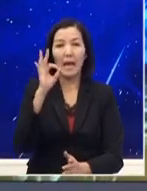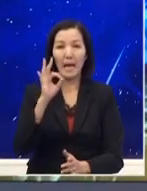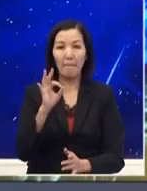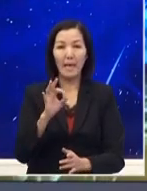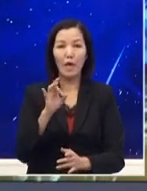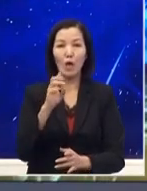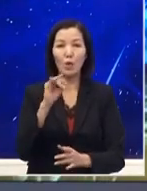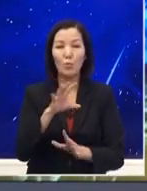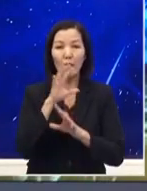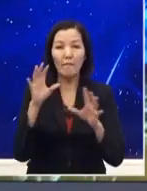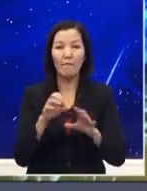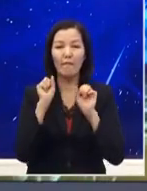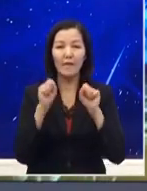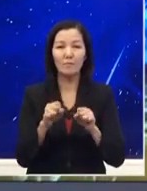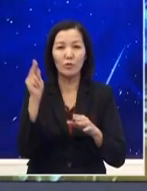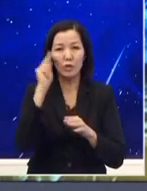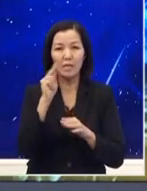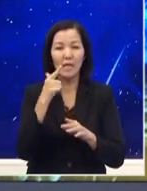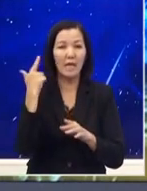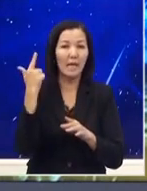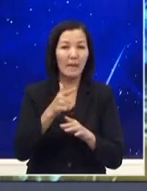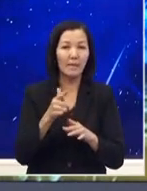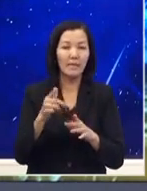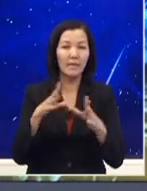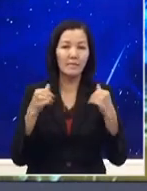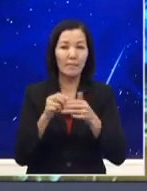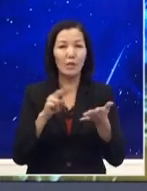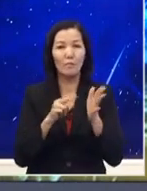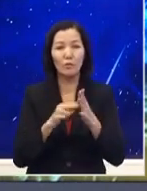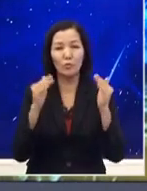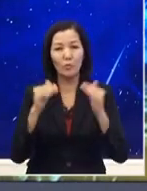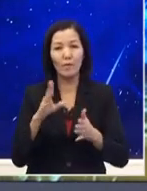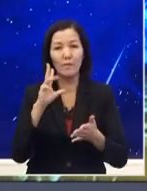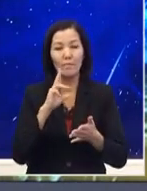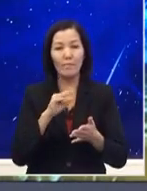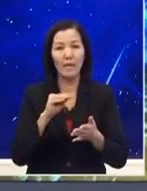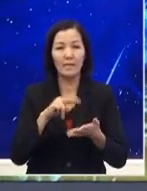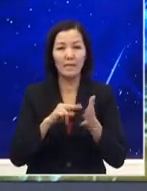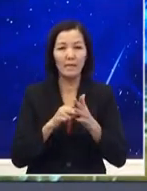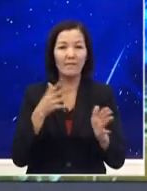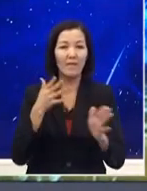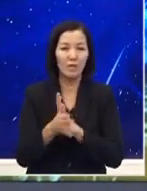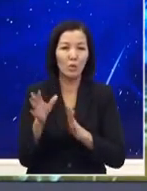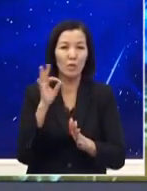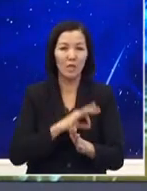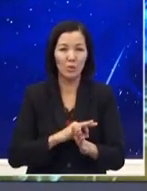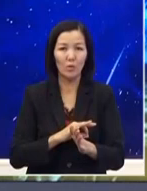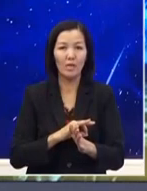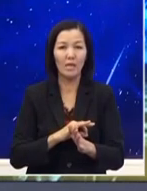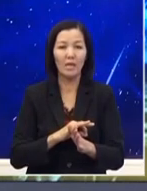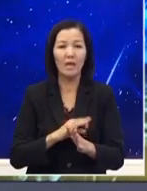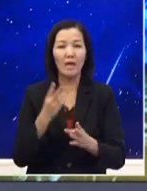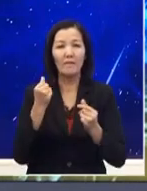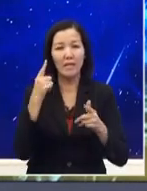Копейка рубль бережет. Возможность научиться грамотно вести семейный бюджет, уметь планировать свои доходы и расходы, а также познать азы